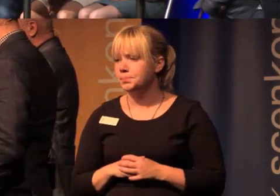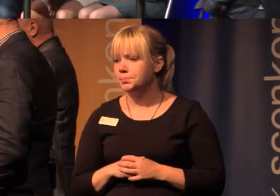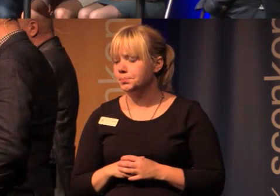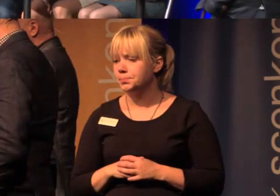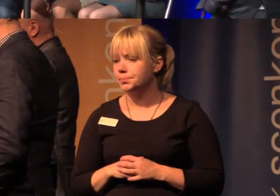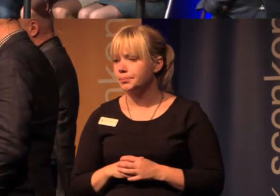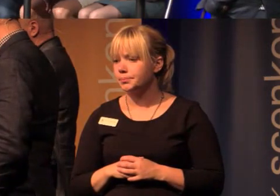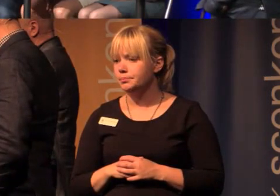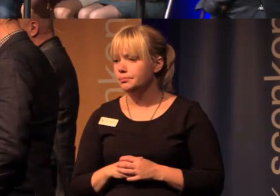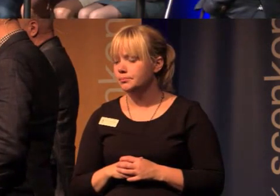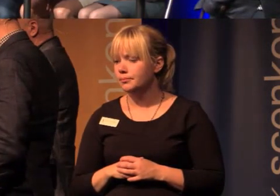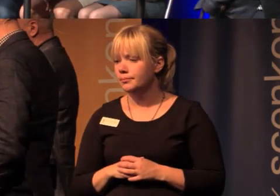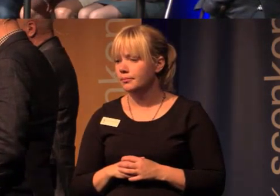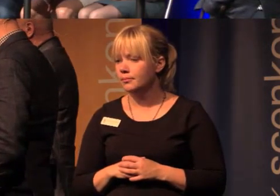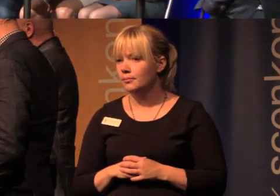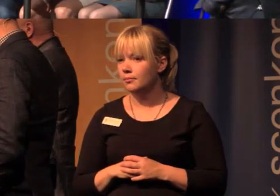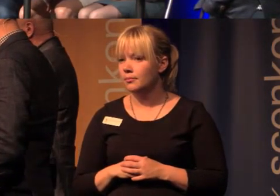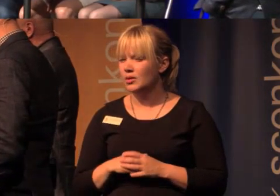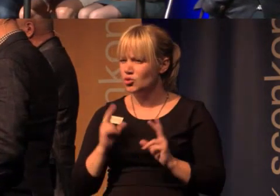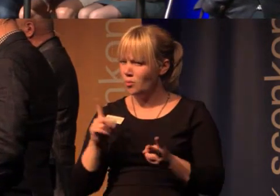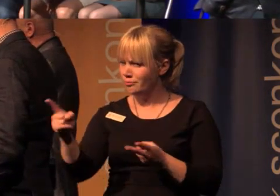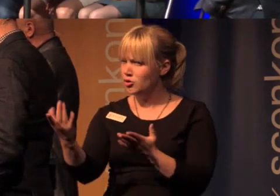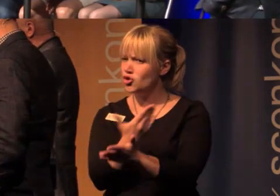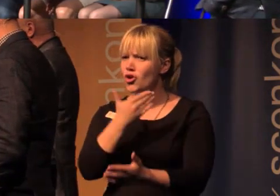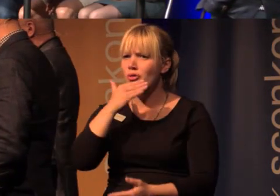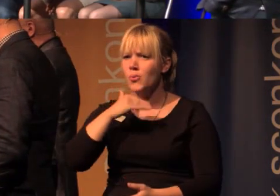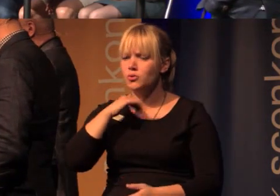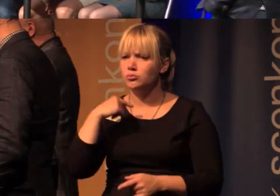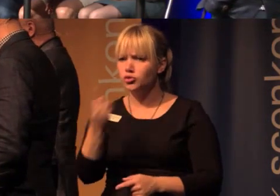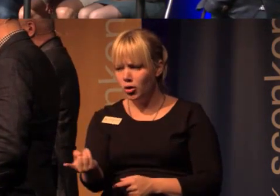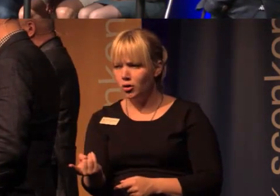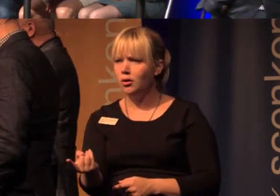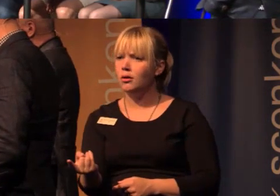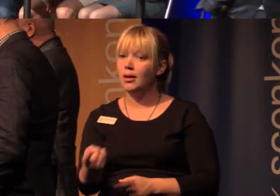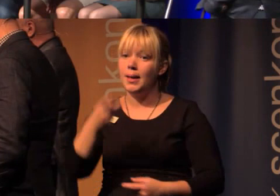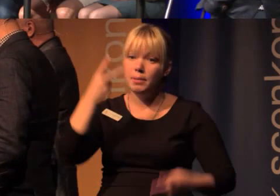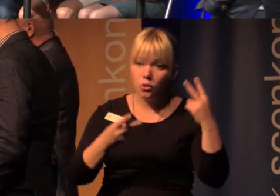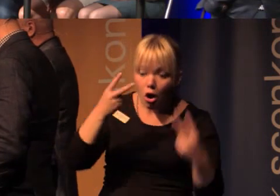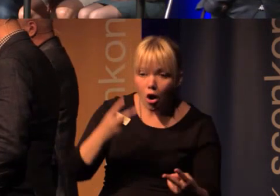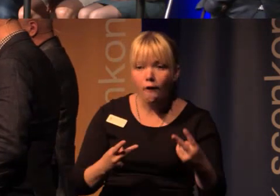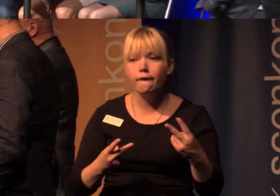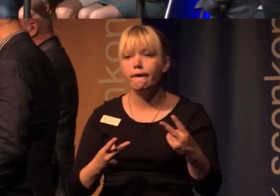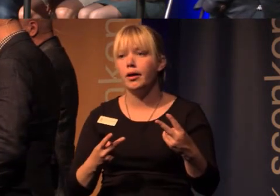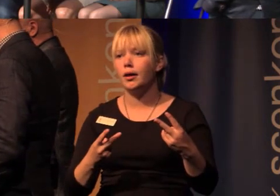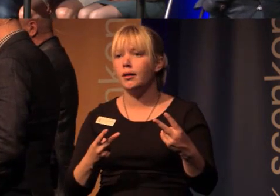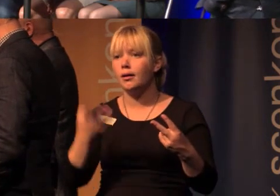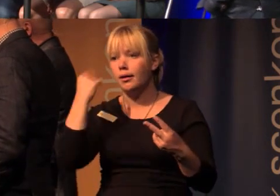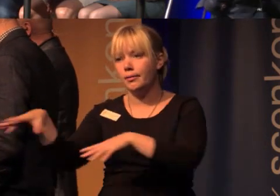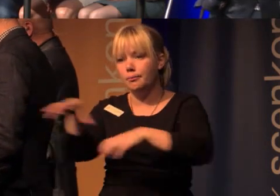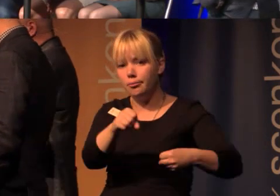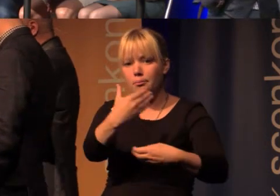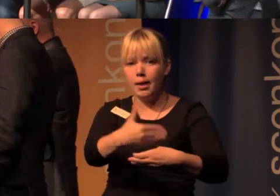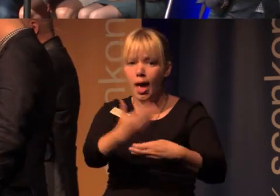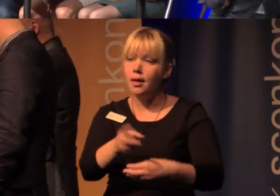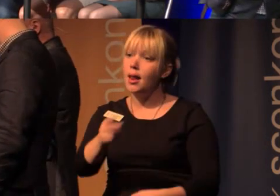på att som Grön Ungdom var inne på, att tillgängliggöra genom kanske biografer eller genom att Dramaten